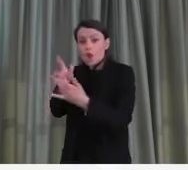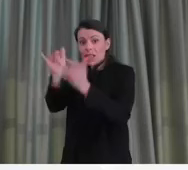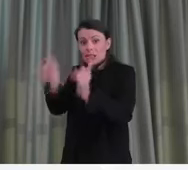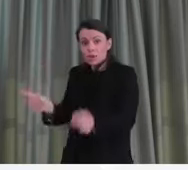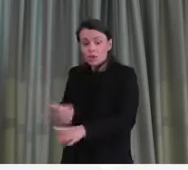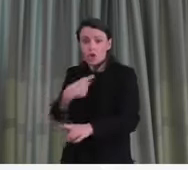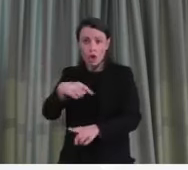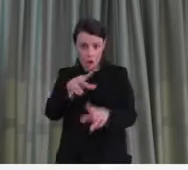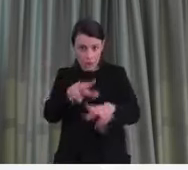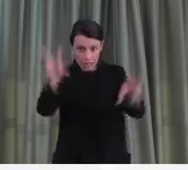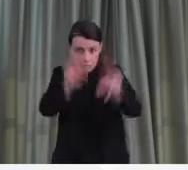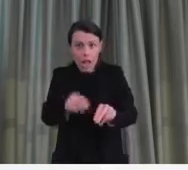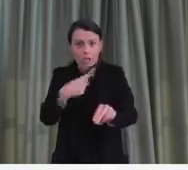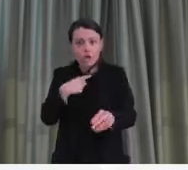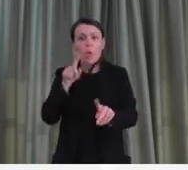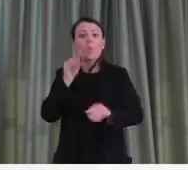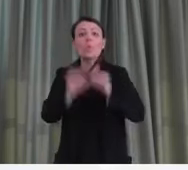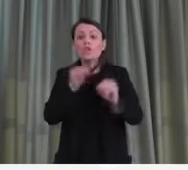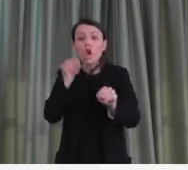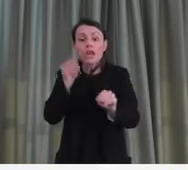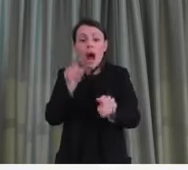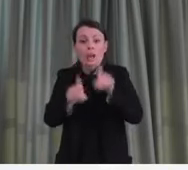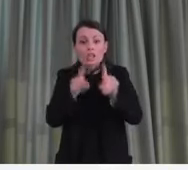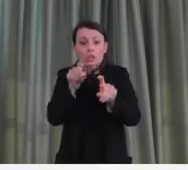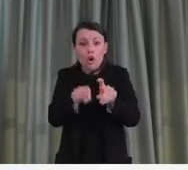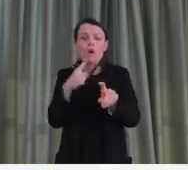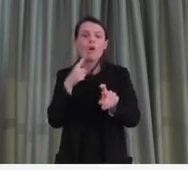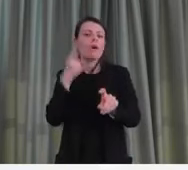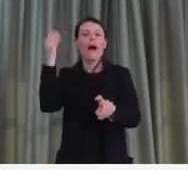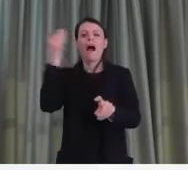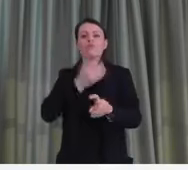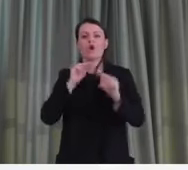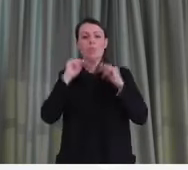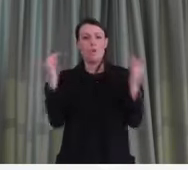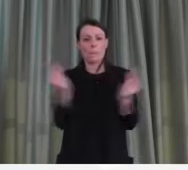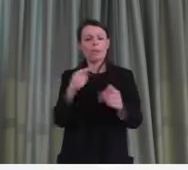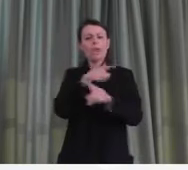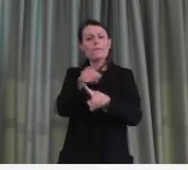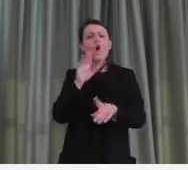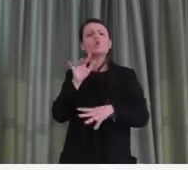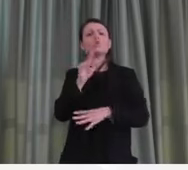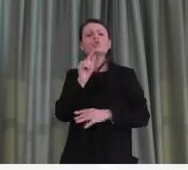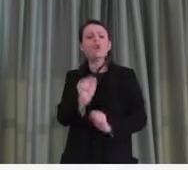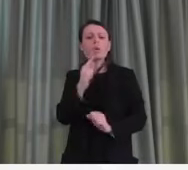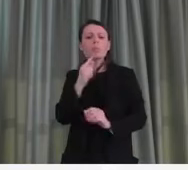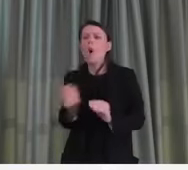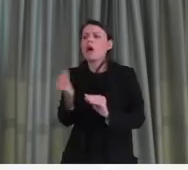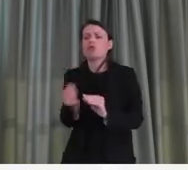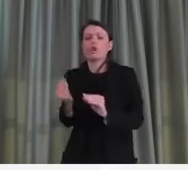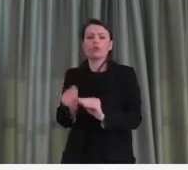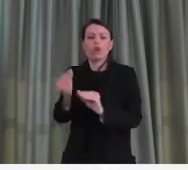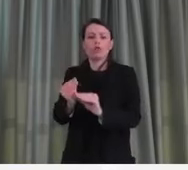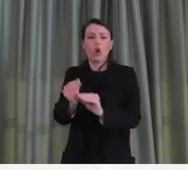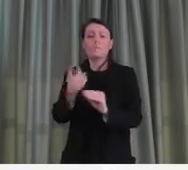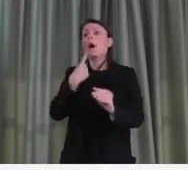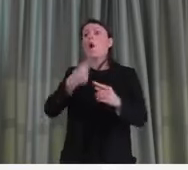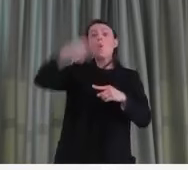anonimo potrete aggiornarlo ogni giorno non più di ogni giorno ma potete